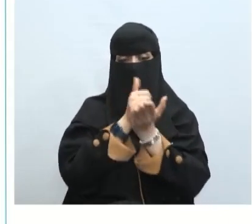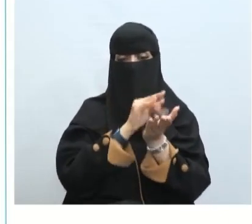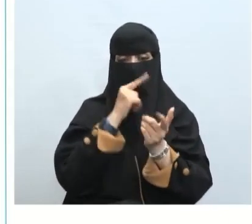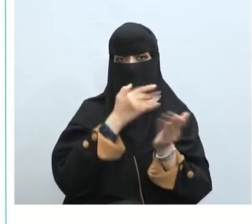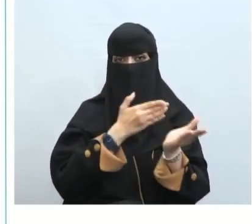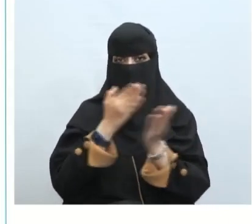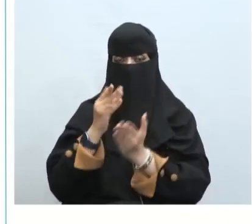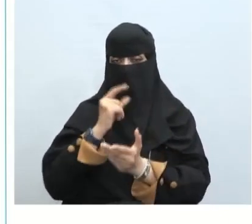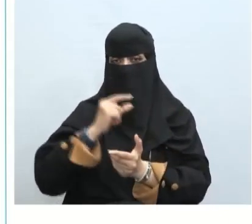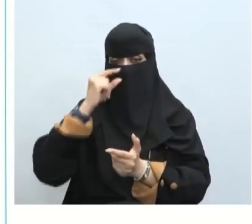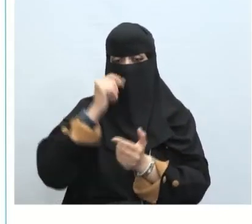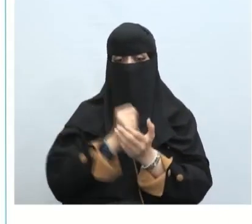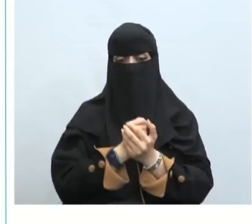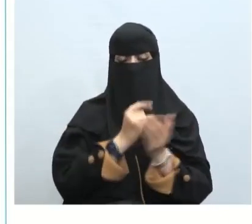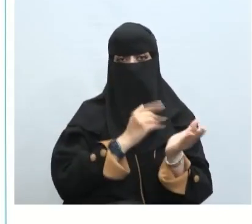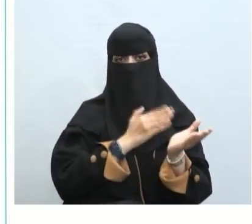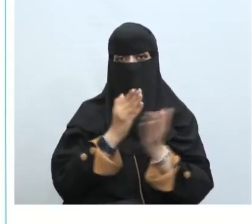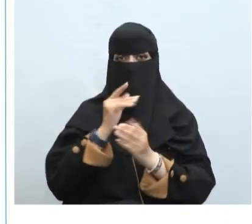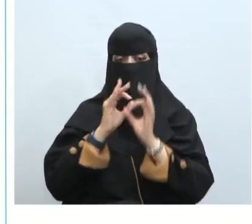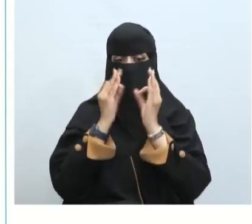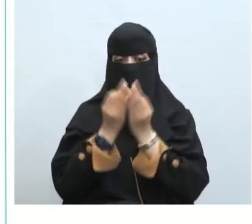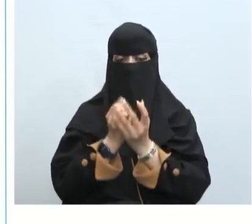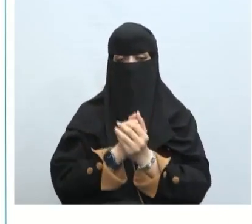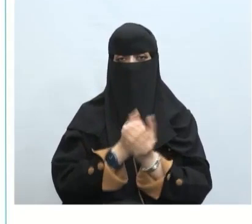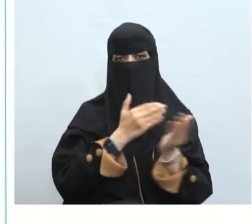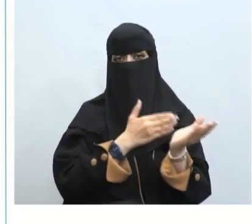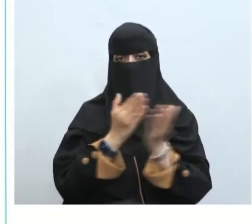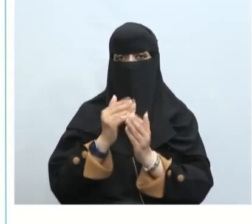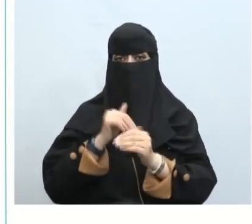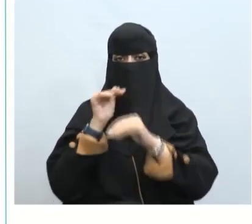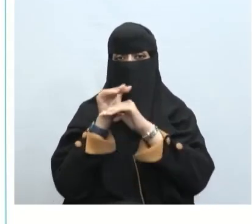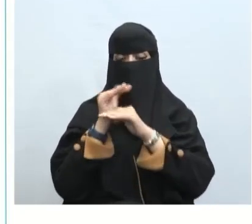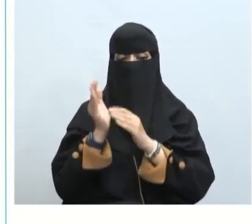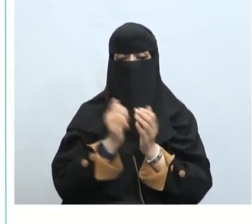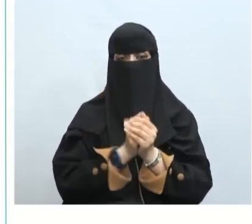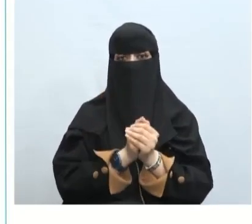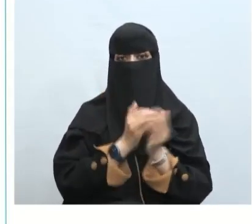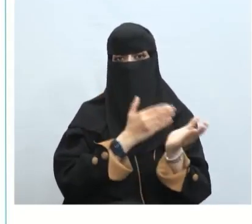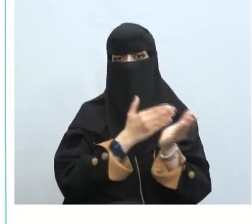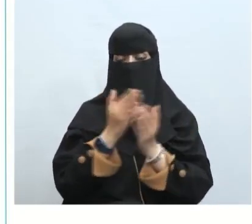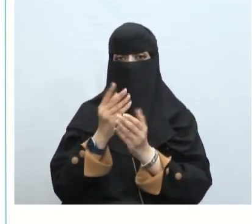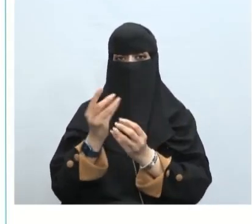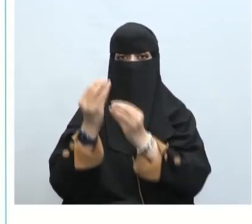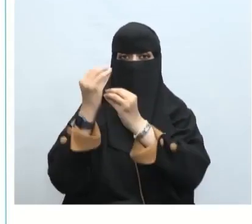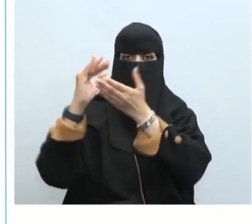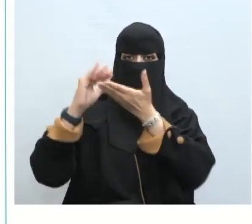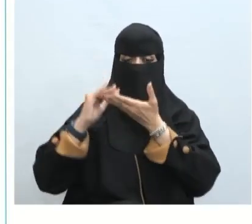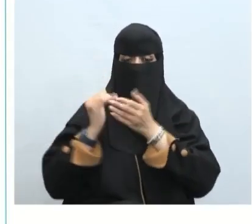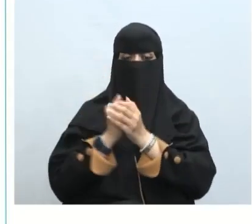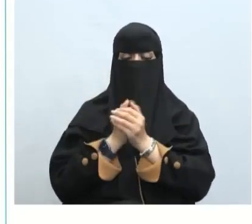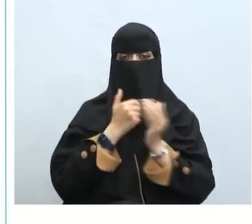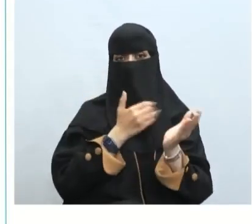خدمه الدين وخدمه المجتمع وخدمه التعليم وقدمه